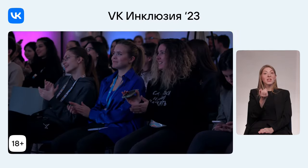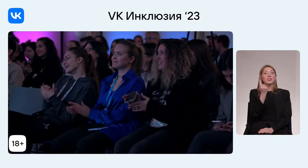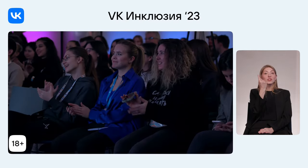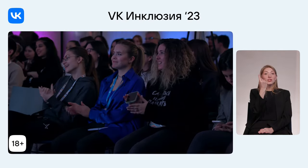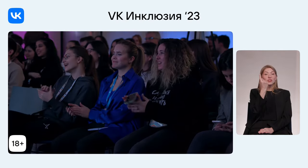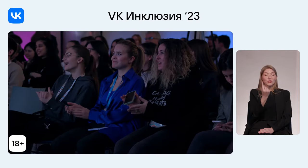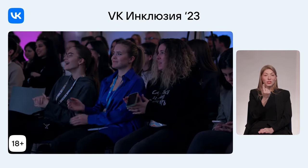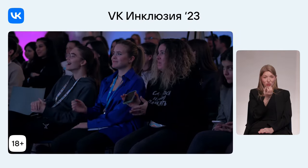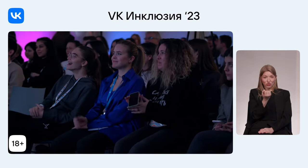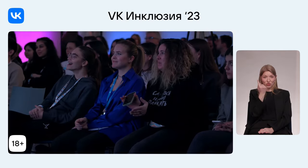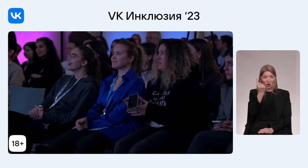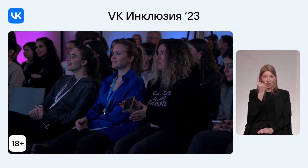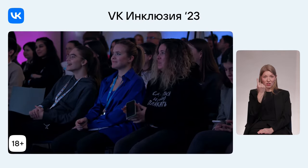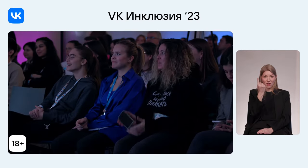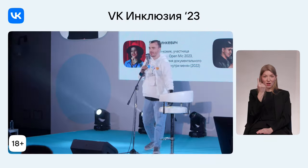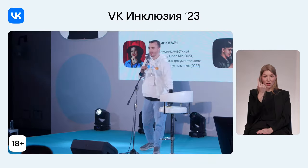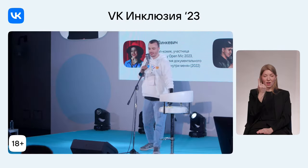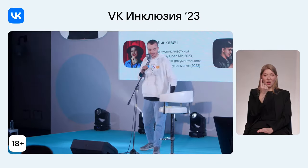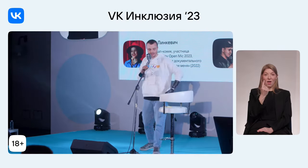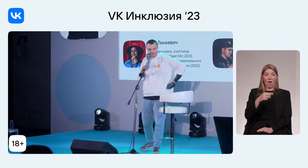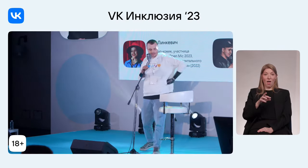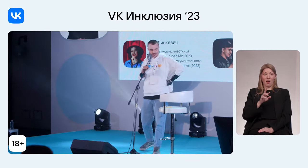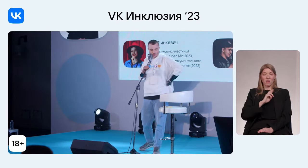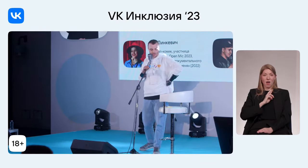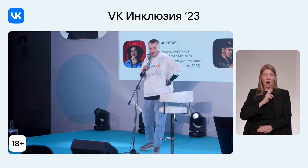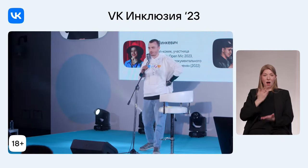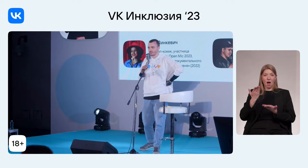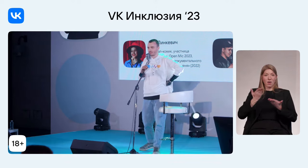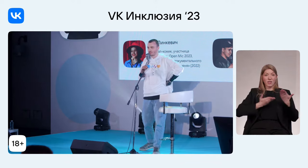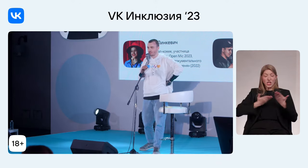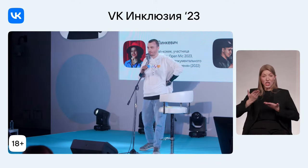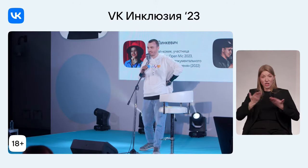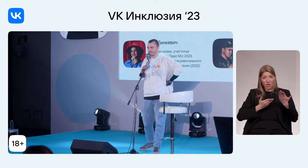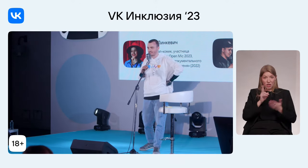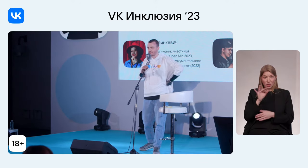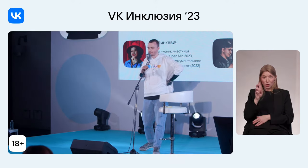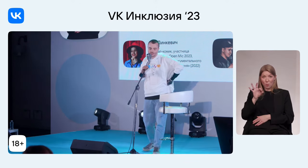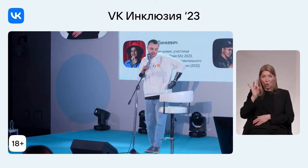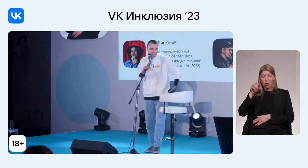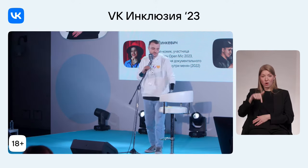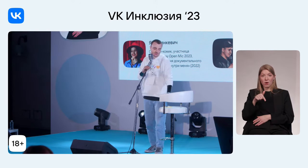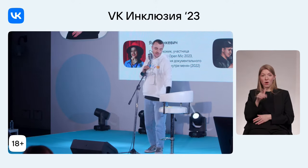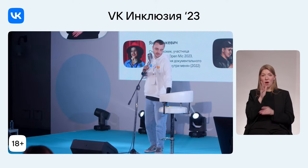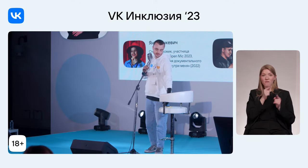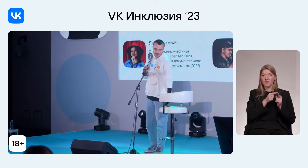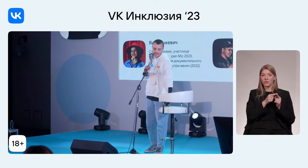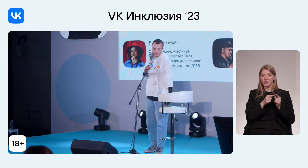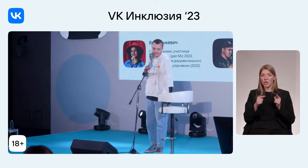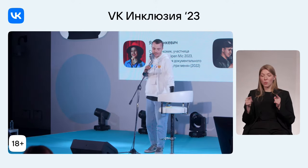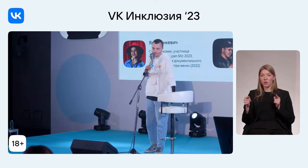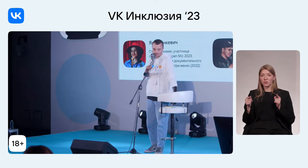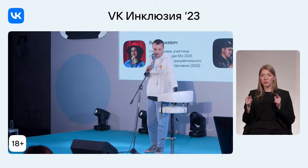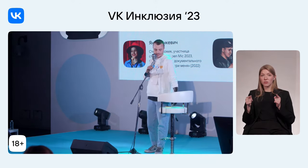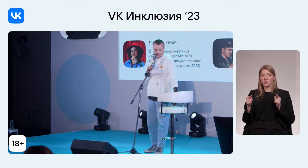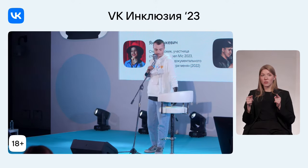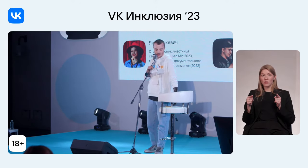Есть еще одна. Что Яна Киборг во время кунилингуса щиплет язык. Ладно, все. Это